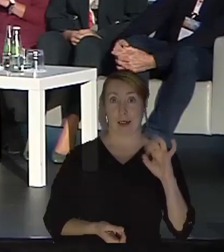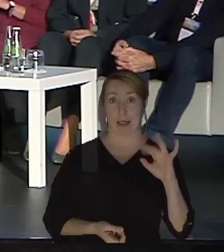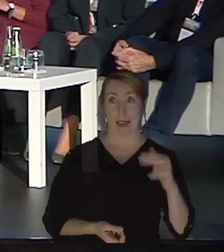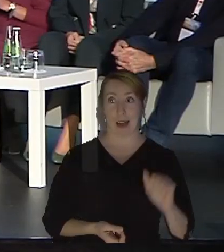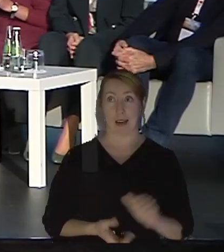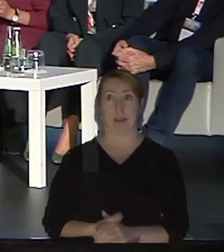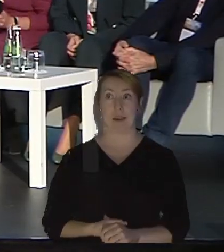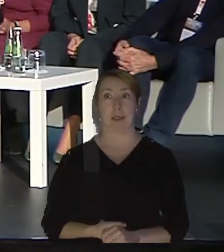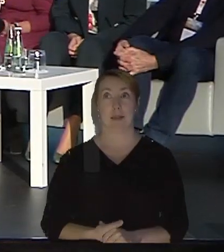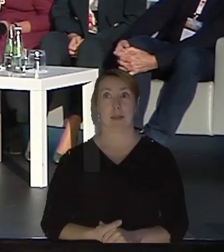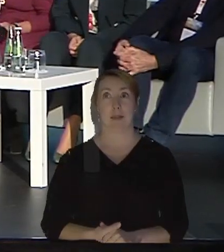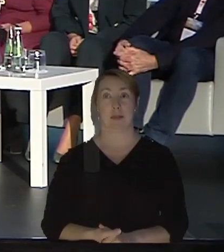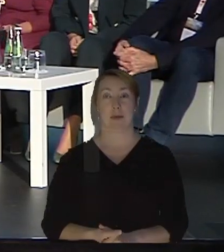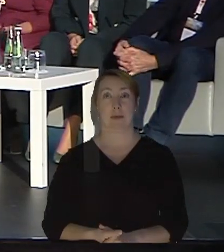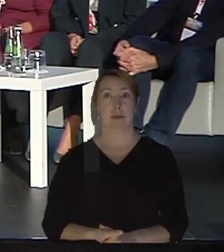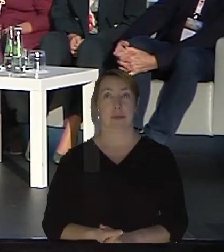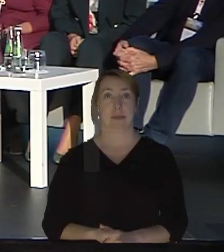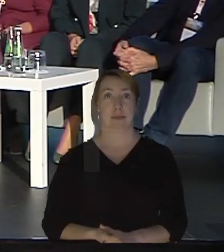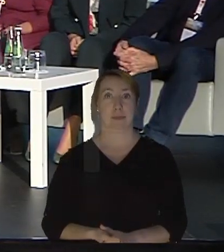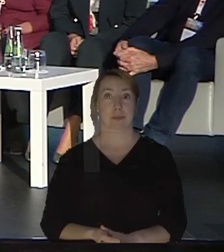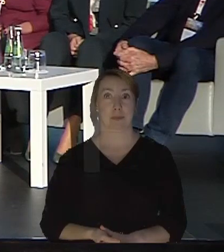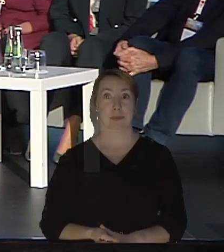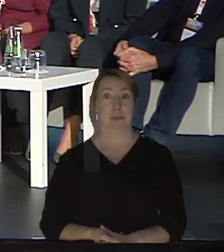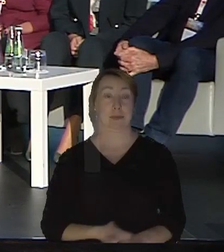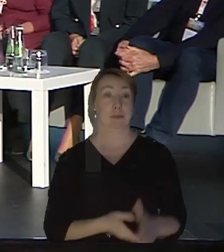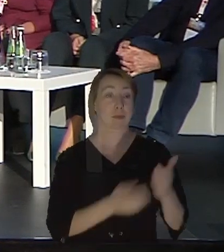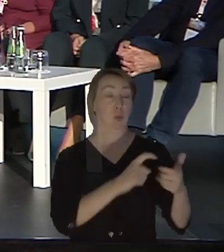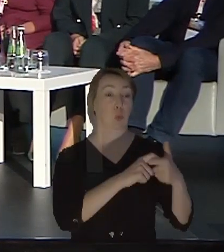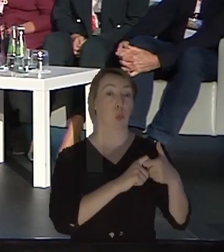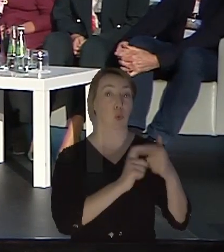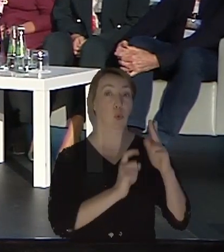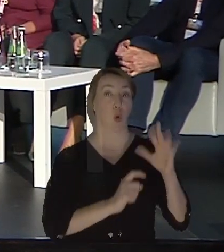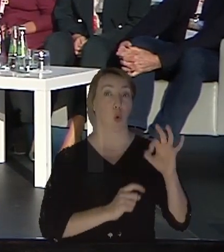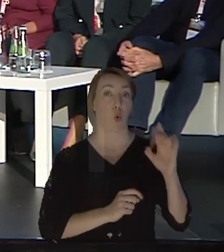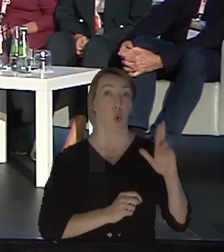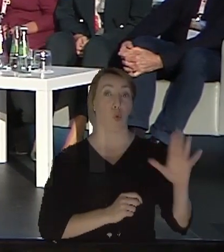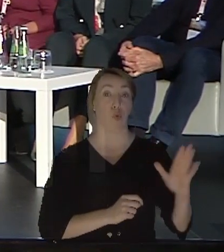Stegna. Ta drużyna mówi, że Stegna. Co na to drużyna Kokosza?